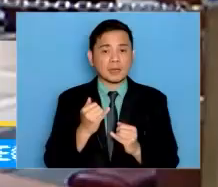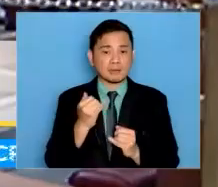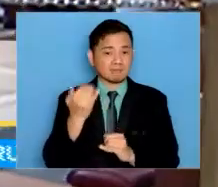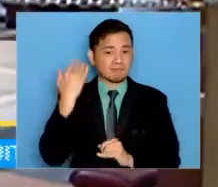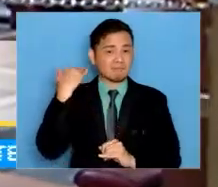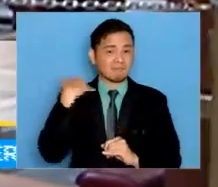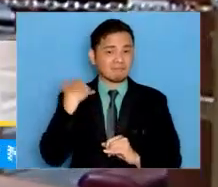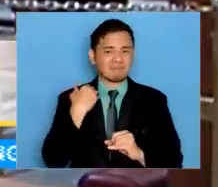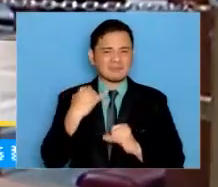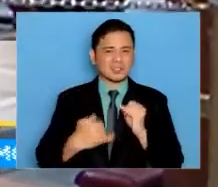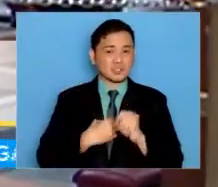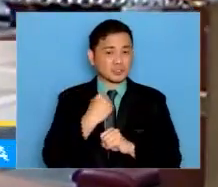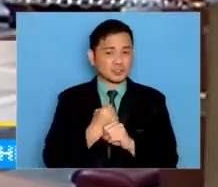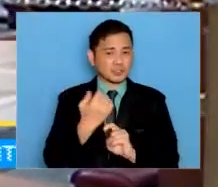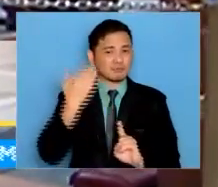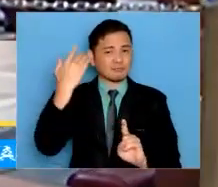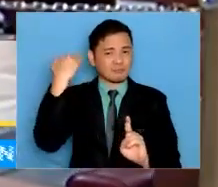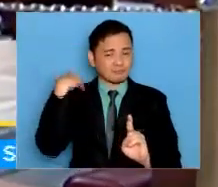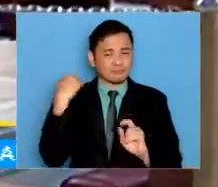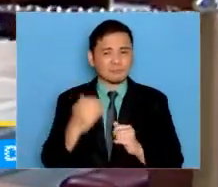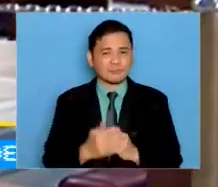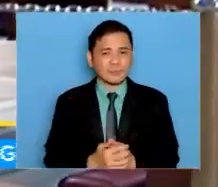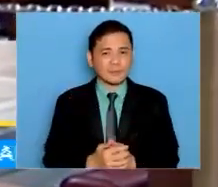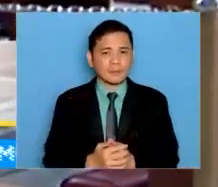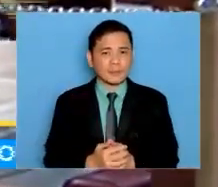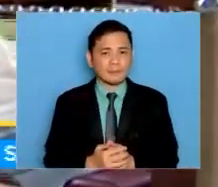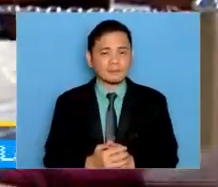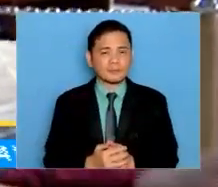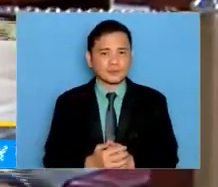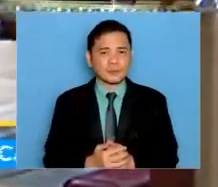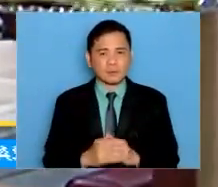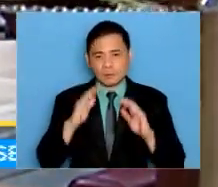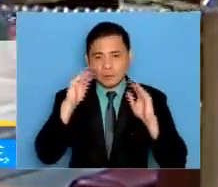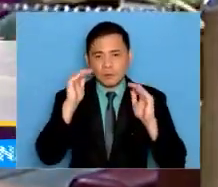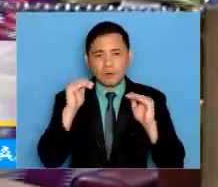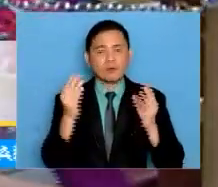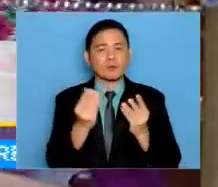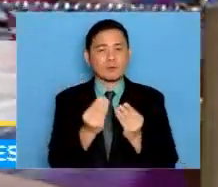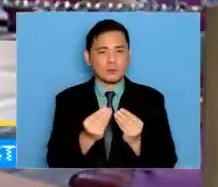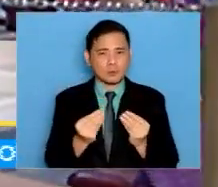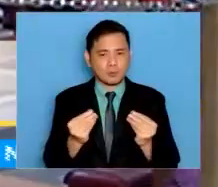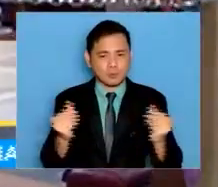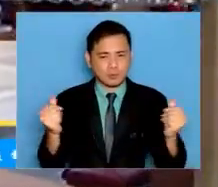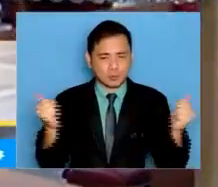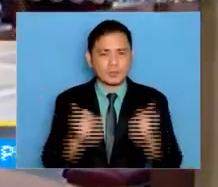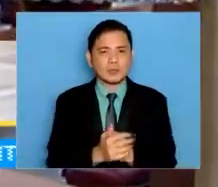po na huwag, ay gumaling lang po ang anak ko. Dito na po ako magsisimba.